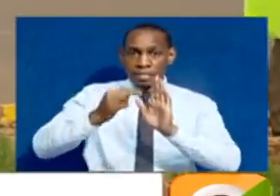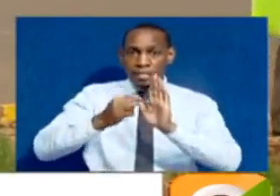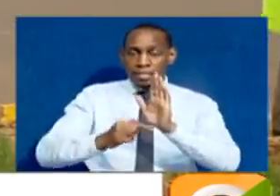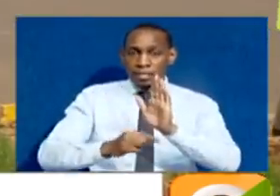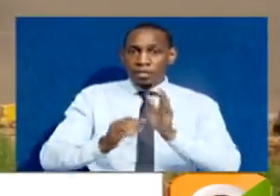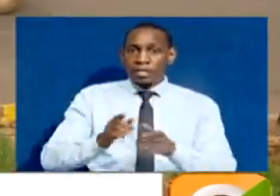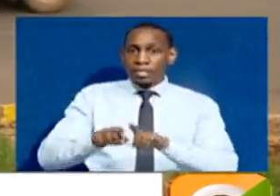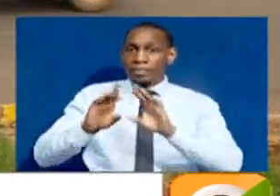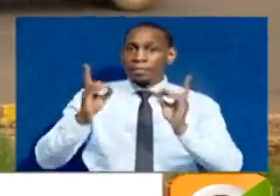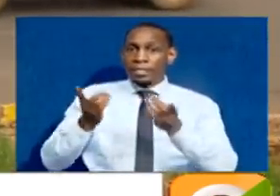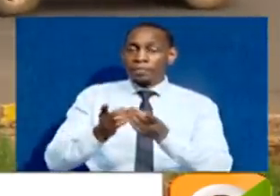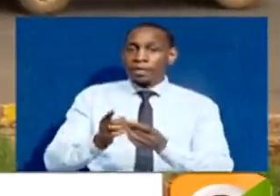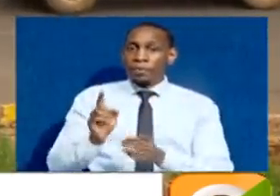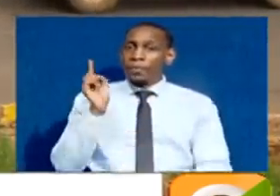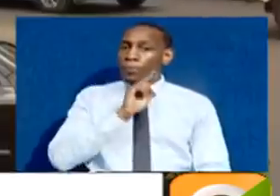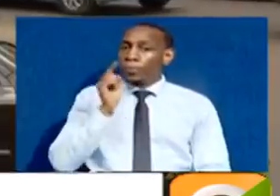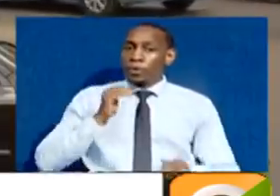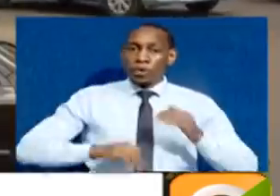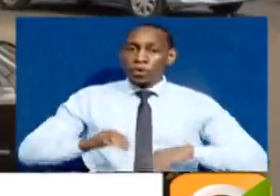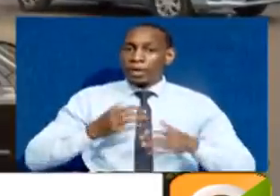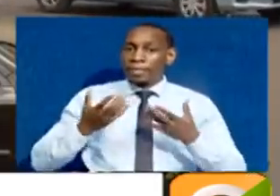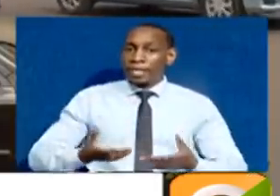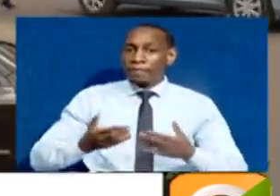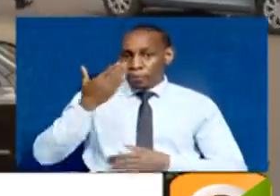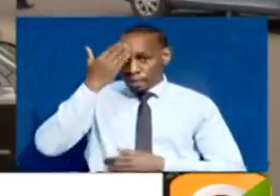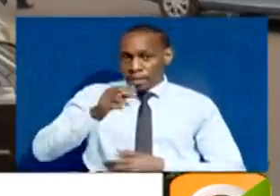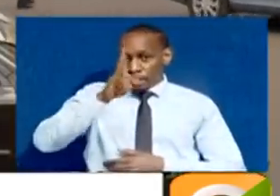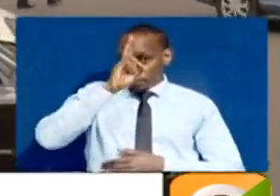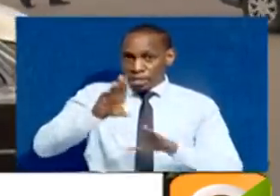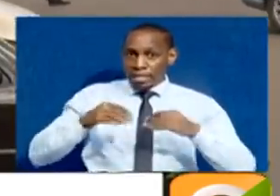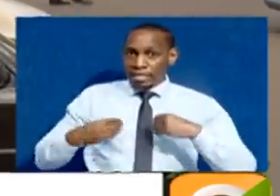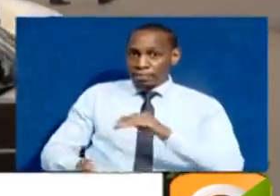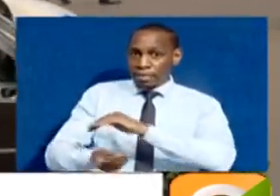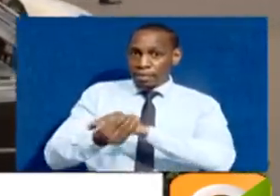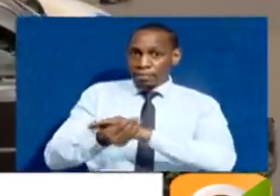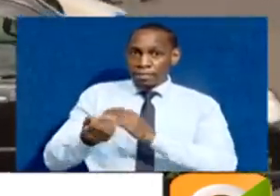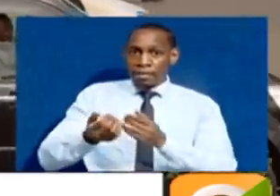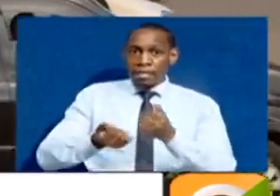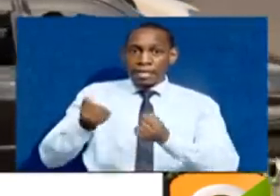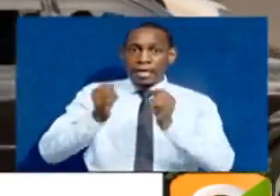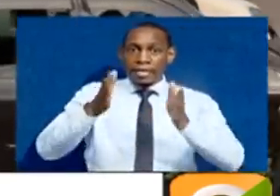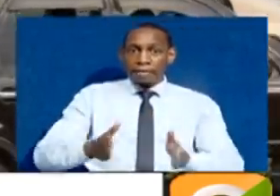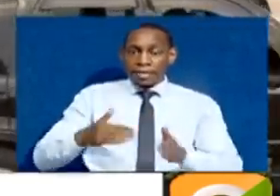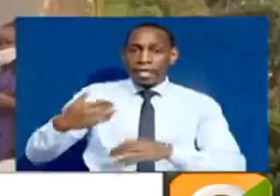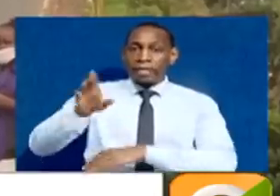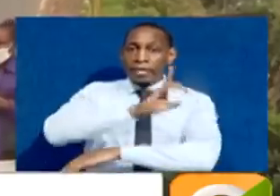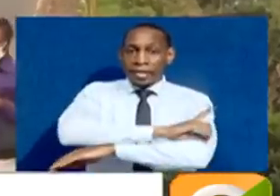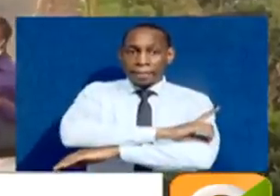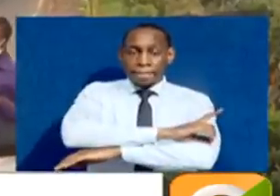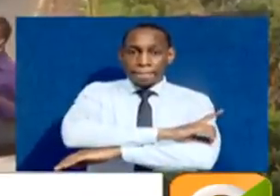kama mojawapo ya idara fisadi zaidi nchini, kwani baadhi ya polisi huchukua hongo kutoka kwa waendeshaji magari kila